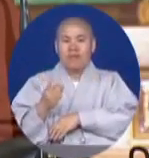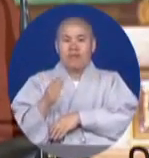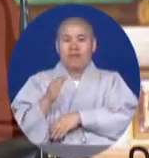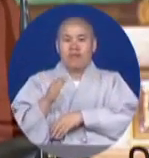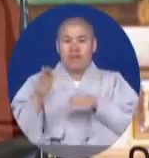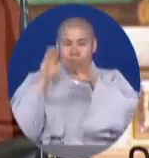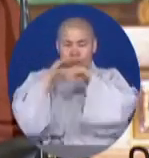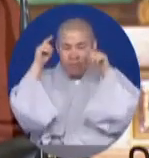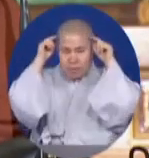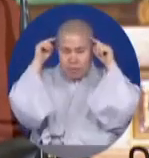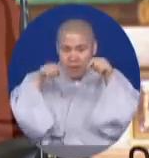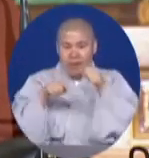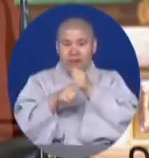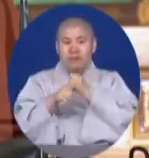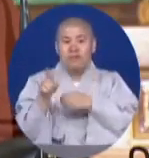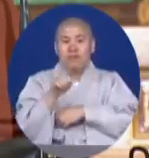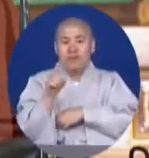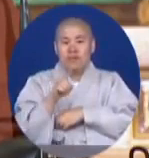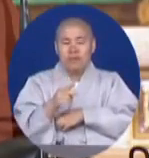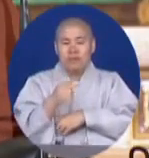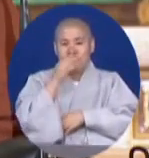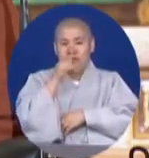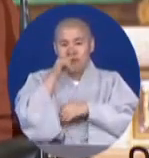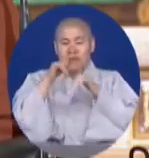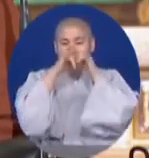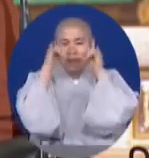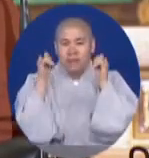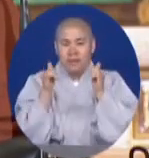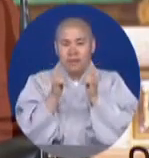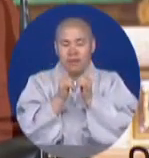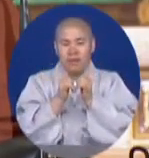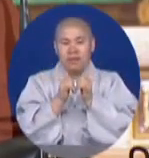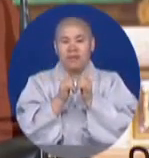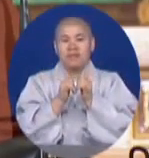무명이냐? 이 중생사회라고 하는 것은